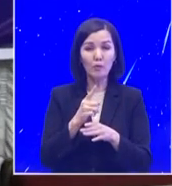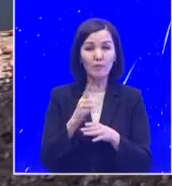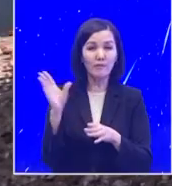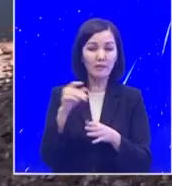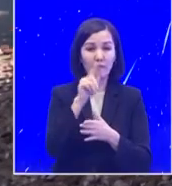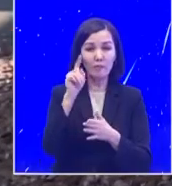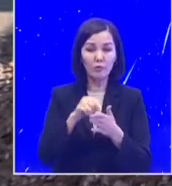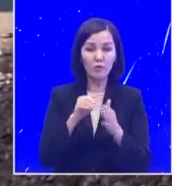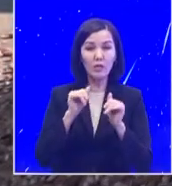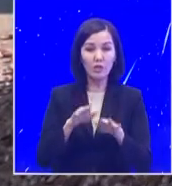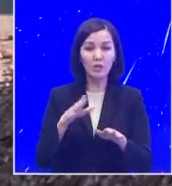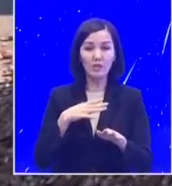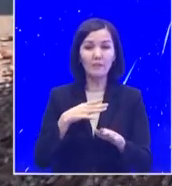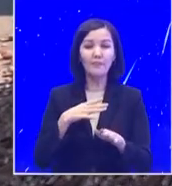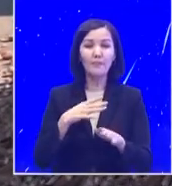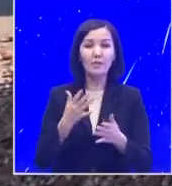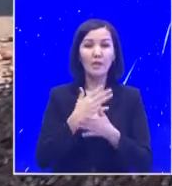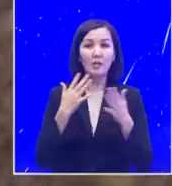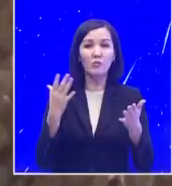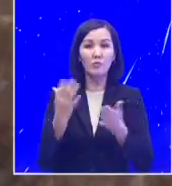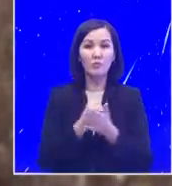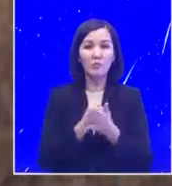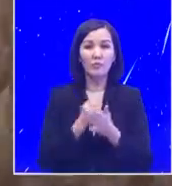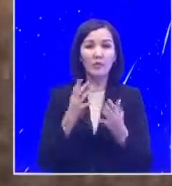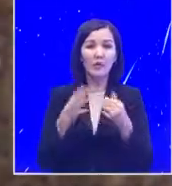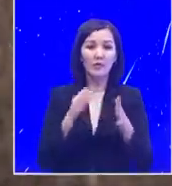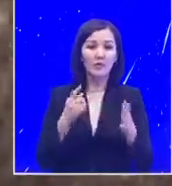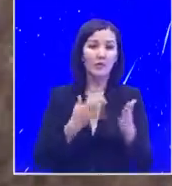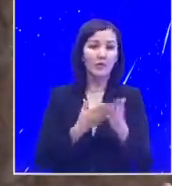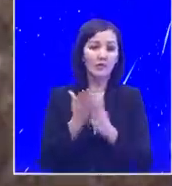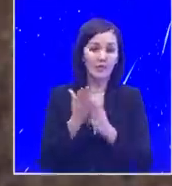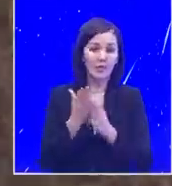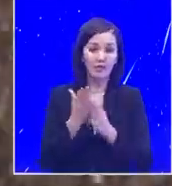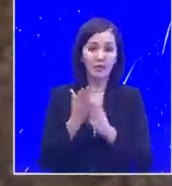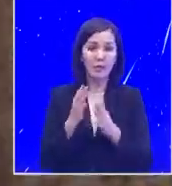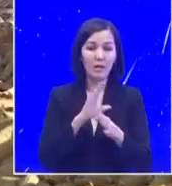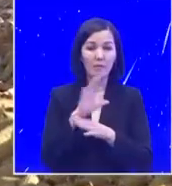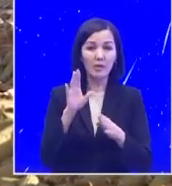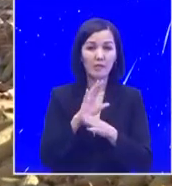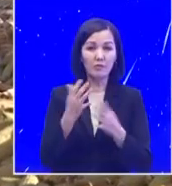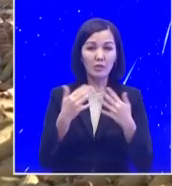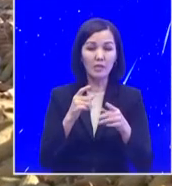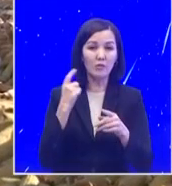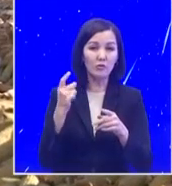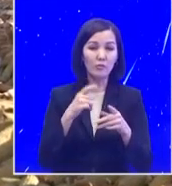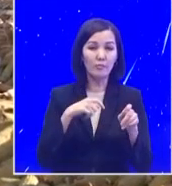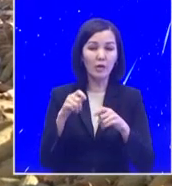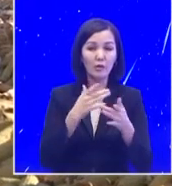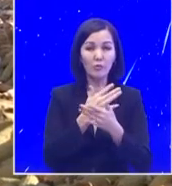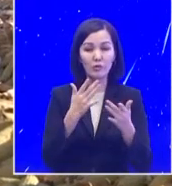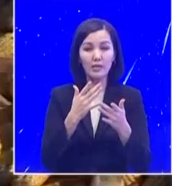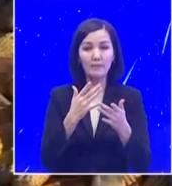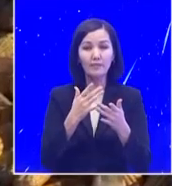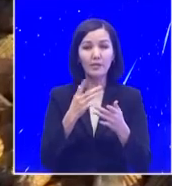решены. Значительные успехи достигнуты в сфере агропромышленного комплекса. Объем произведенной сельхозпродукции составил